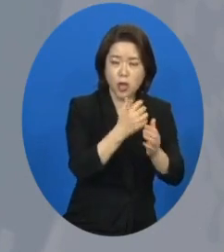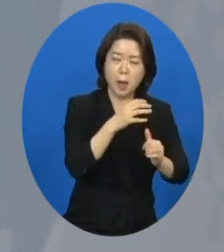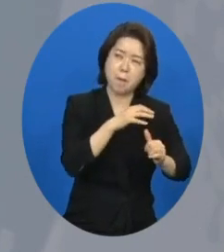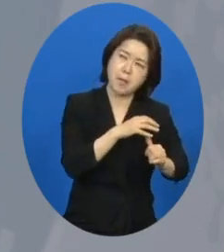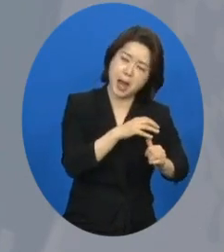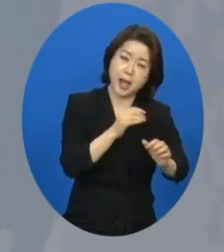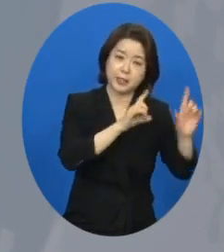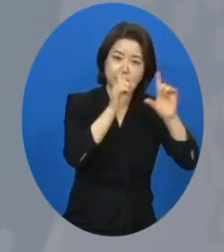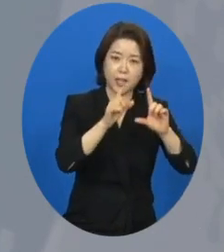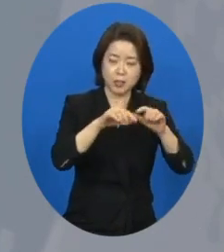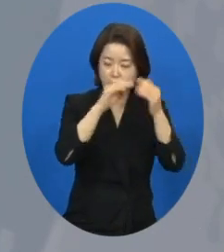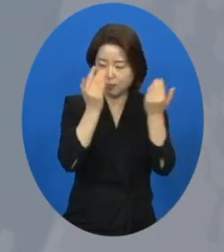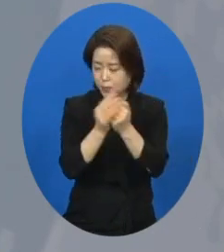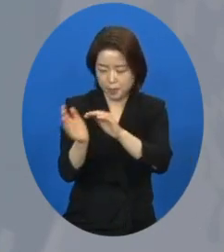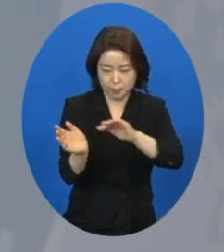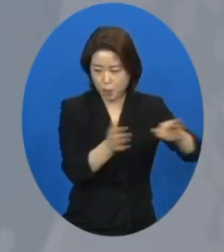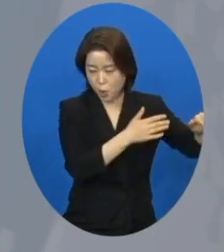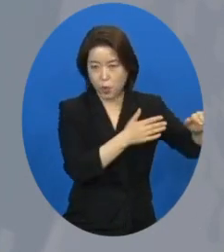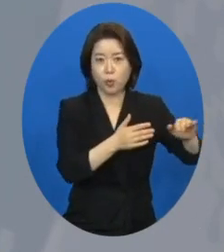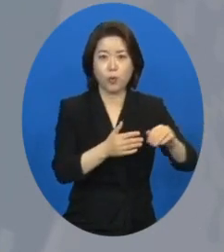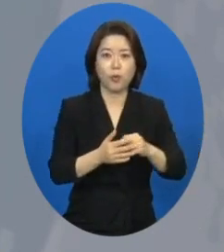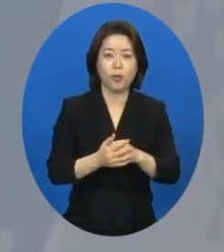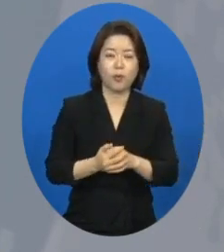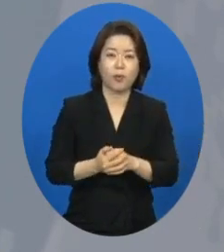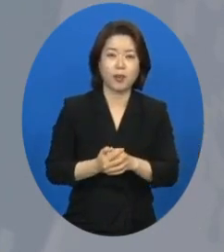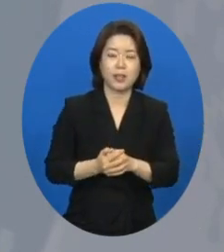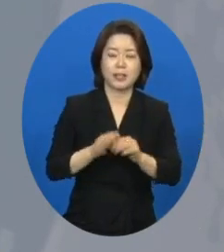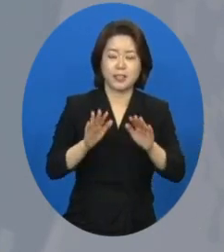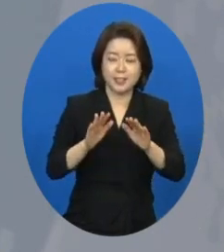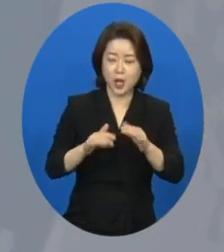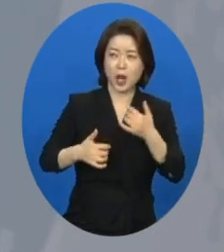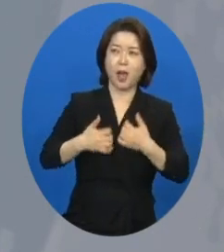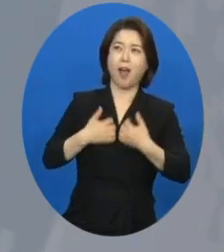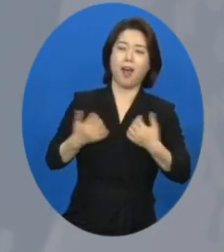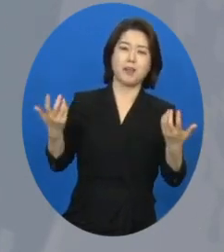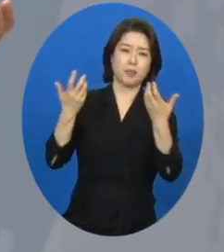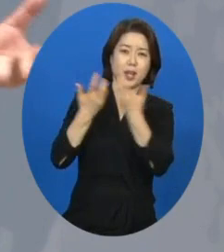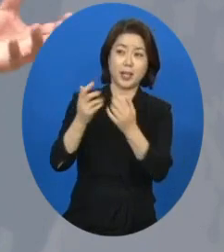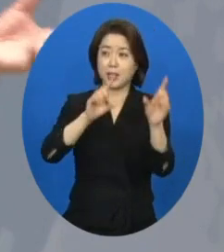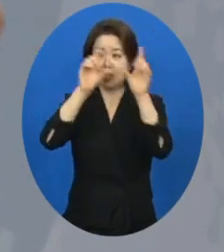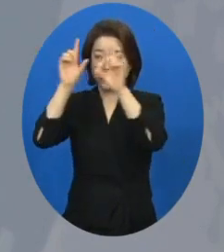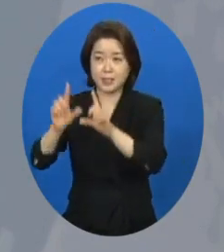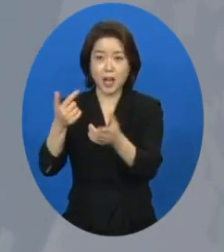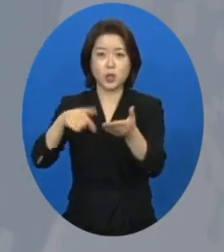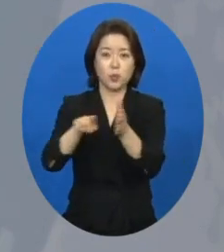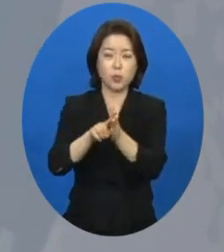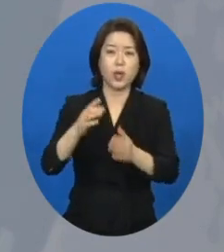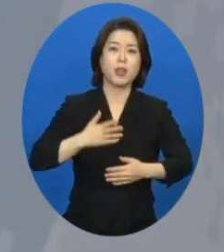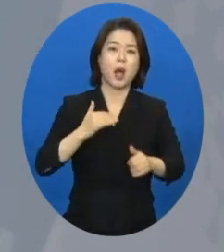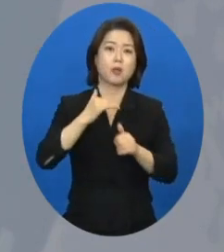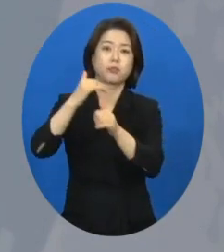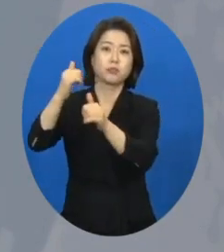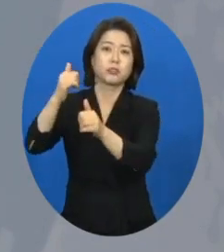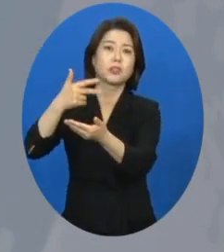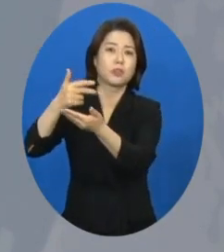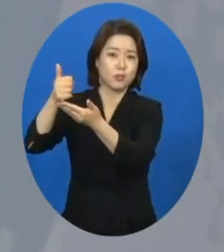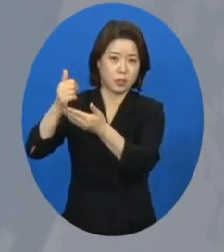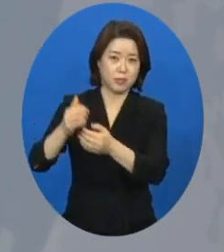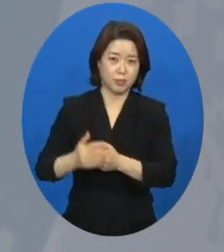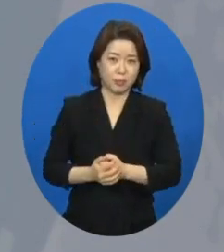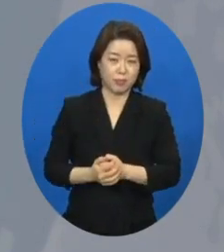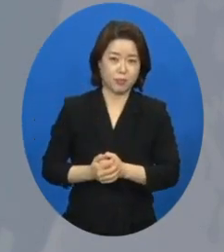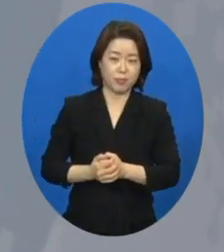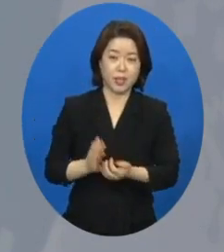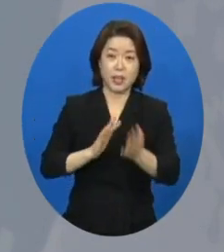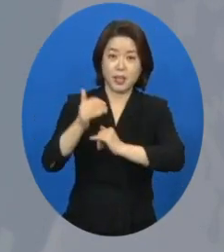사로잡혀 살던 거 다 청산하게 되고 기쁨이 넘치는 삶을 살도록 여러분 부르심을 받은 거예요.